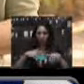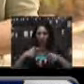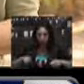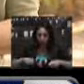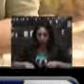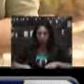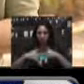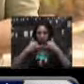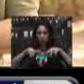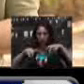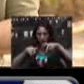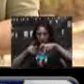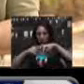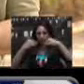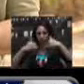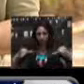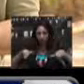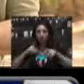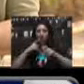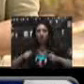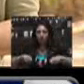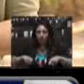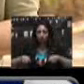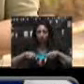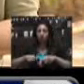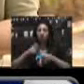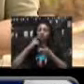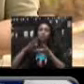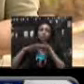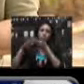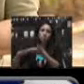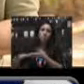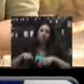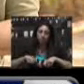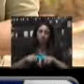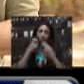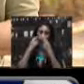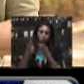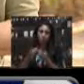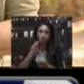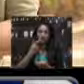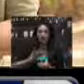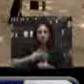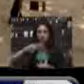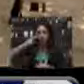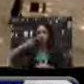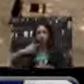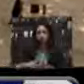يساعده على الحركة. البرنامج الحمد لله قدر بالتعاون مع أهل الخير يجيبوا له الكرسي. تعالوا نشوفوا بعد ما خد الكرسي أخباره